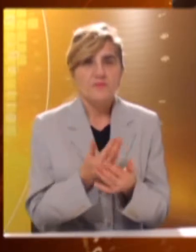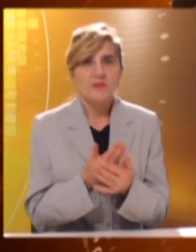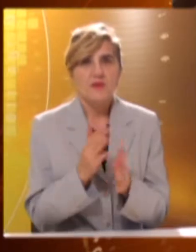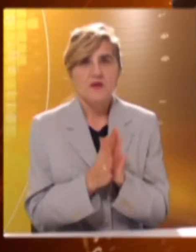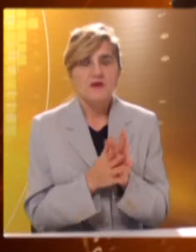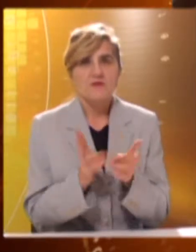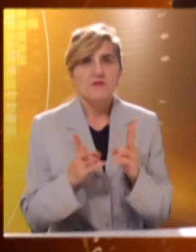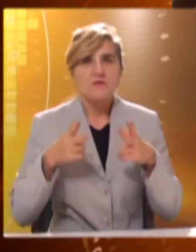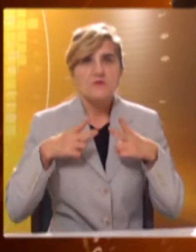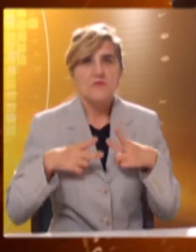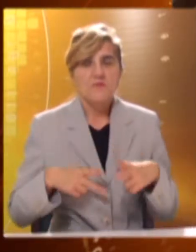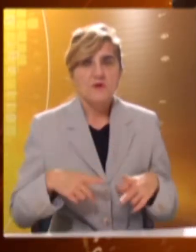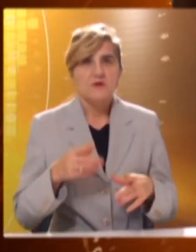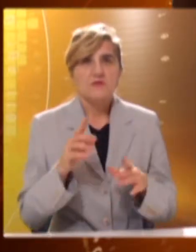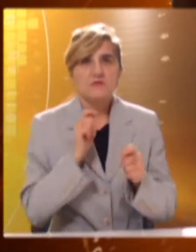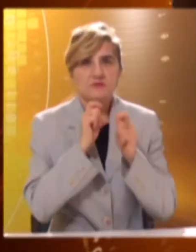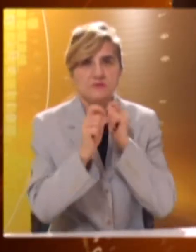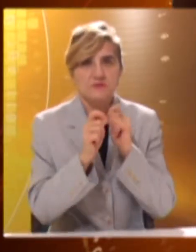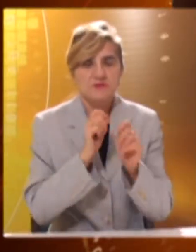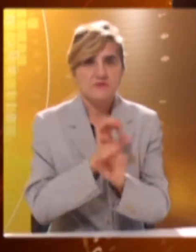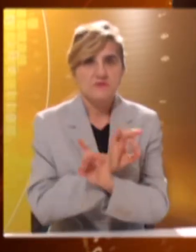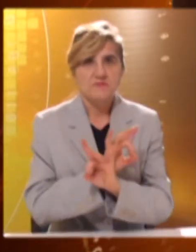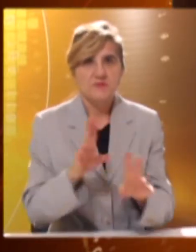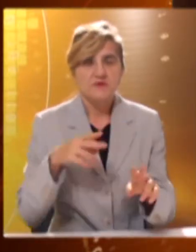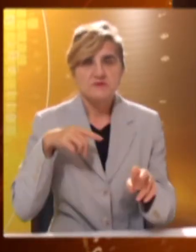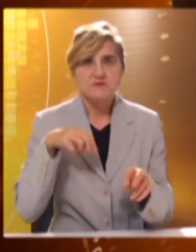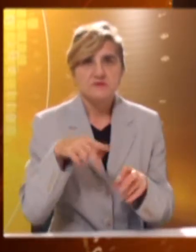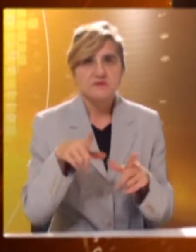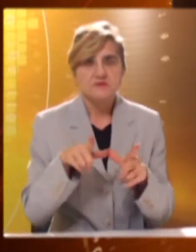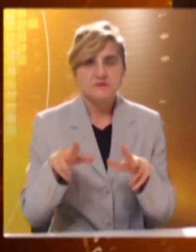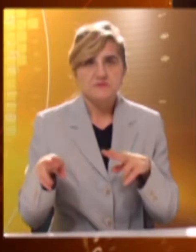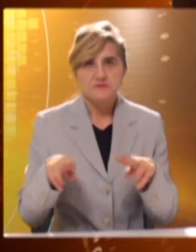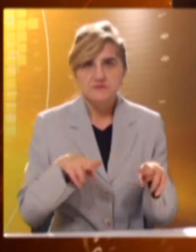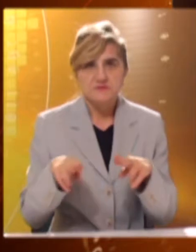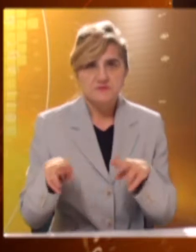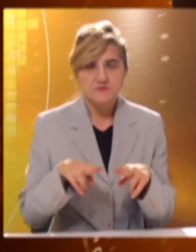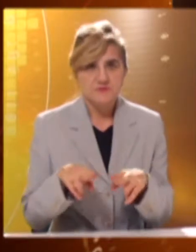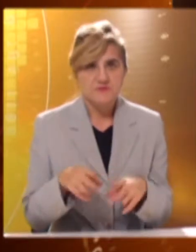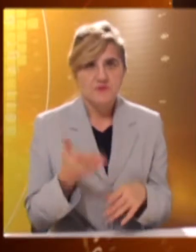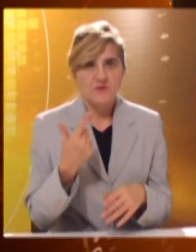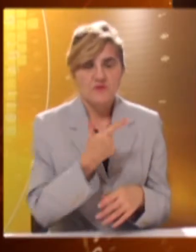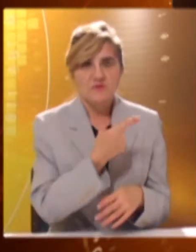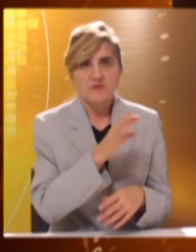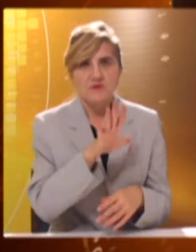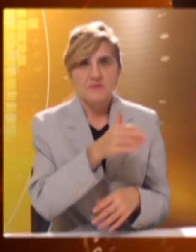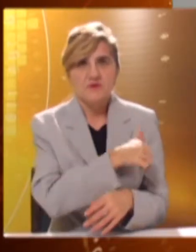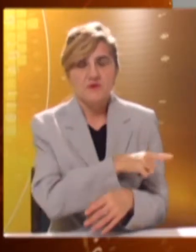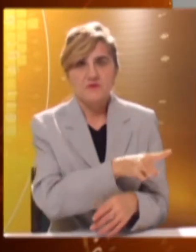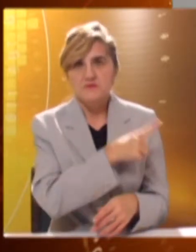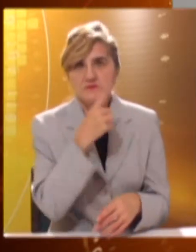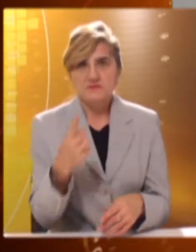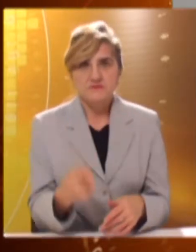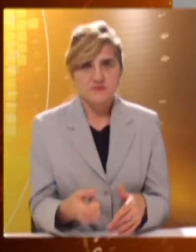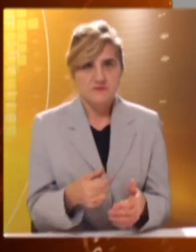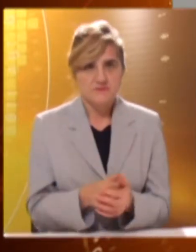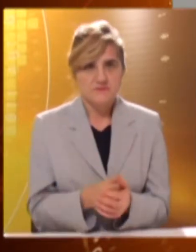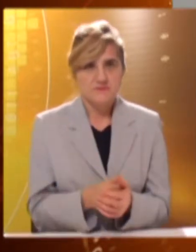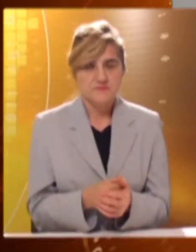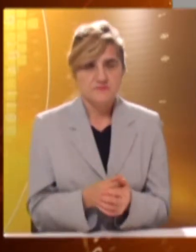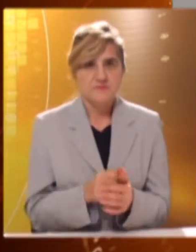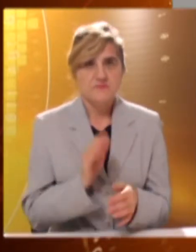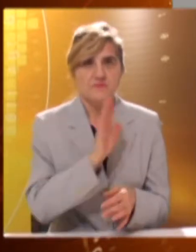mirnog rešavanja sporova, koji su u nadležnosti Republičke agencije za mirno rešavanje radnih sporova od 2005. godine.